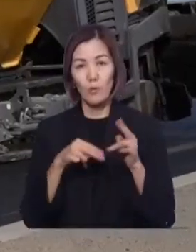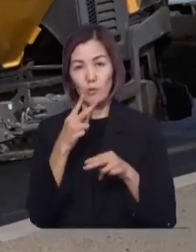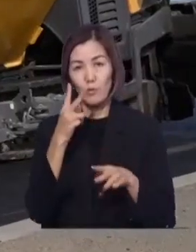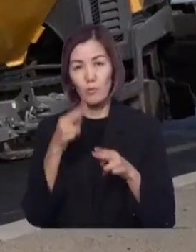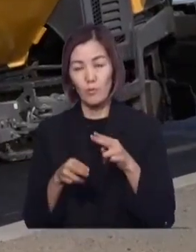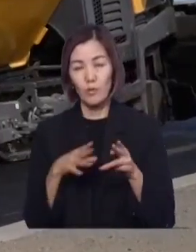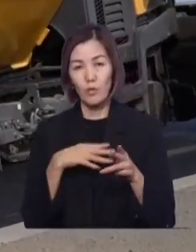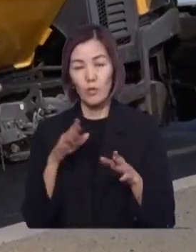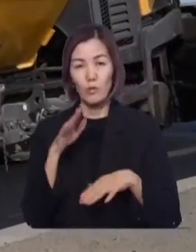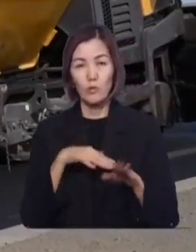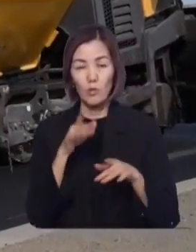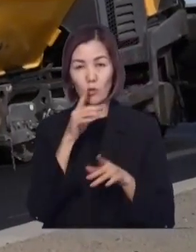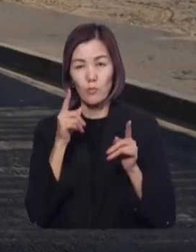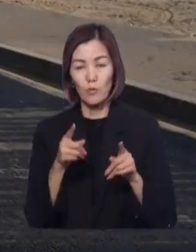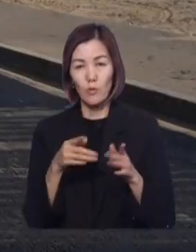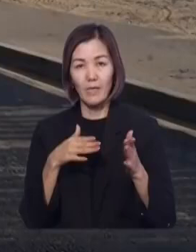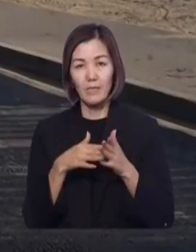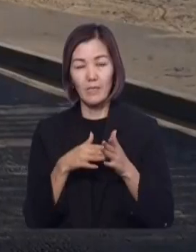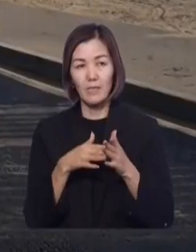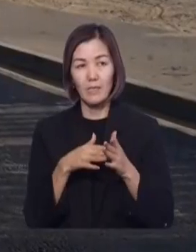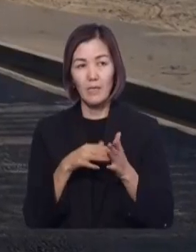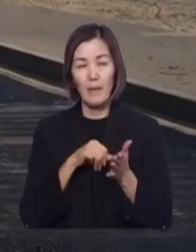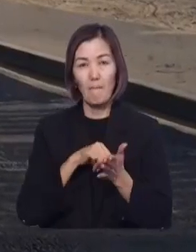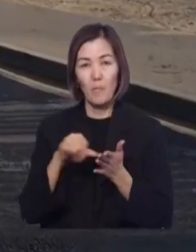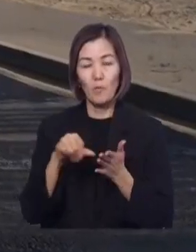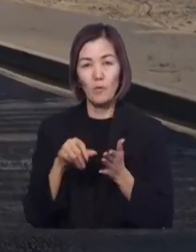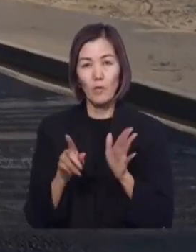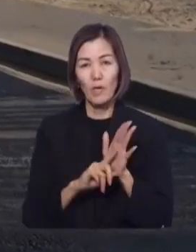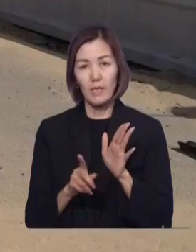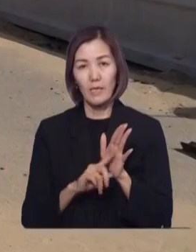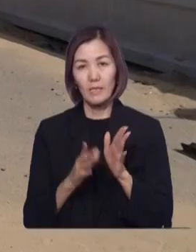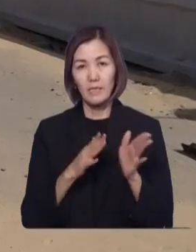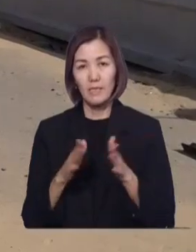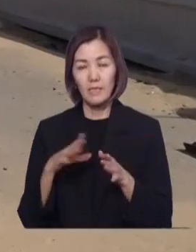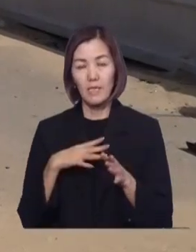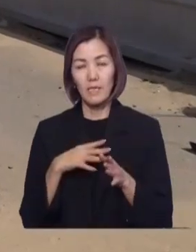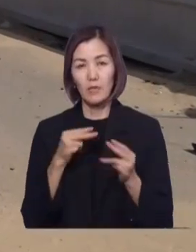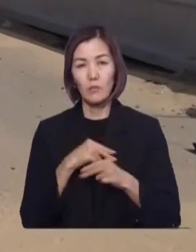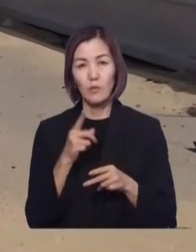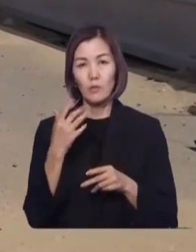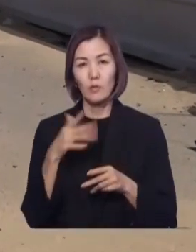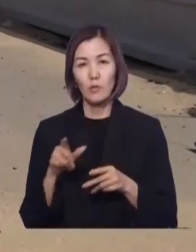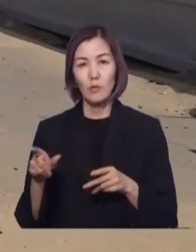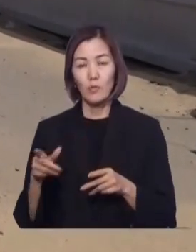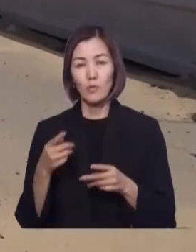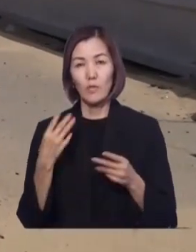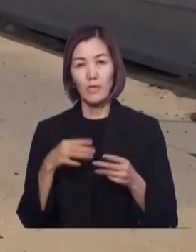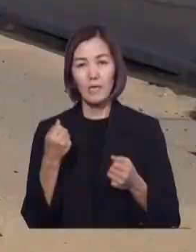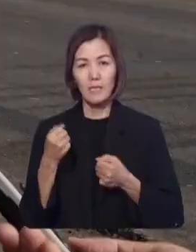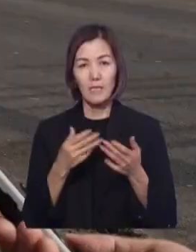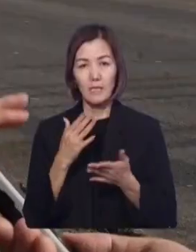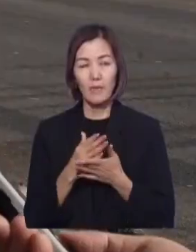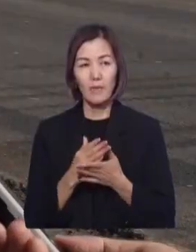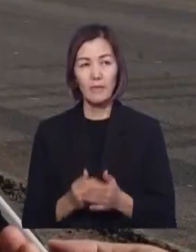жақын. Суға шомылу маусымына қарай толық қара төсеніш жабылып, көлік қатынасы реттелмек. Жұмысқа 150 адам, 40 техника